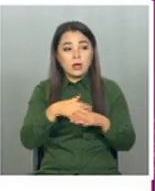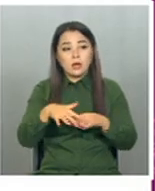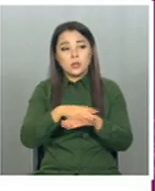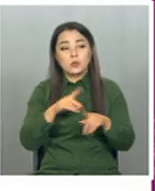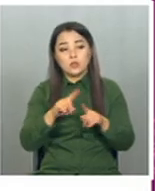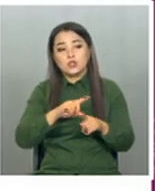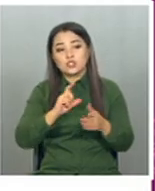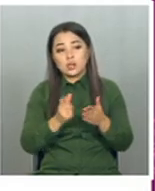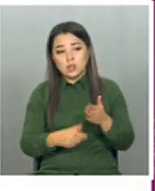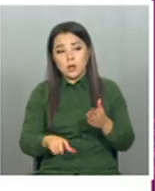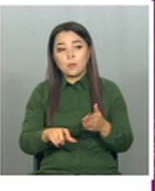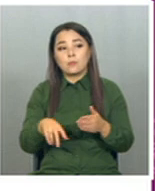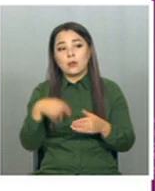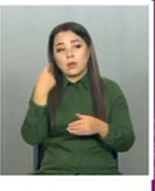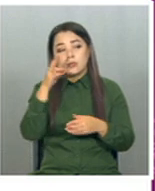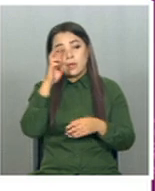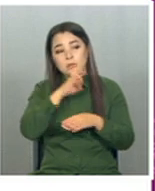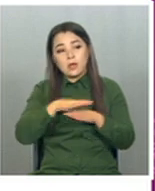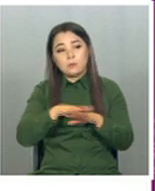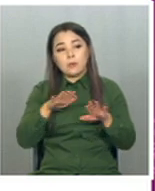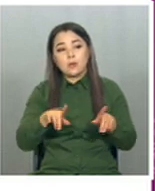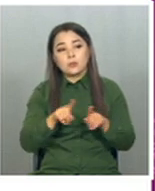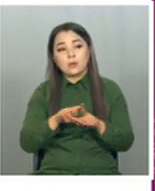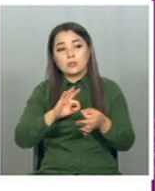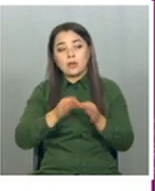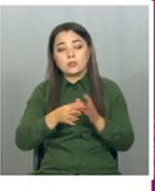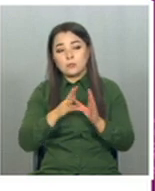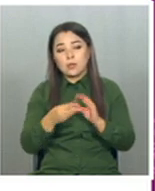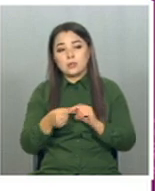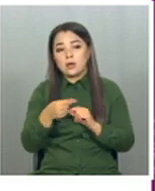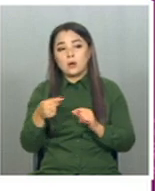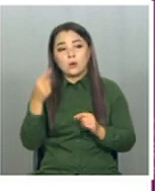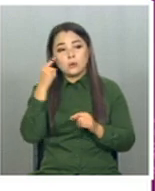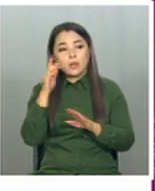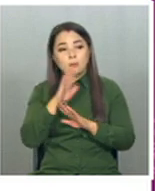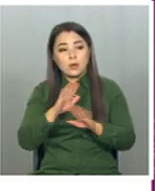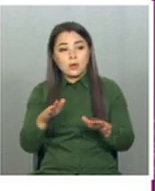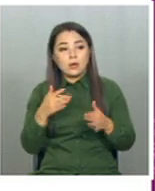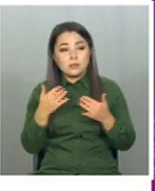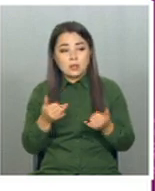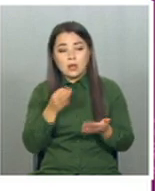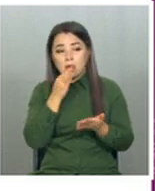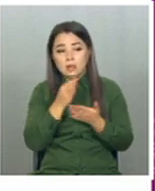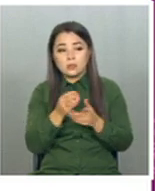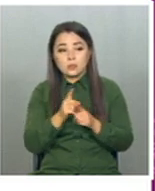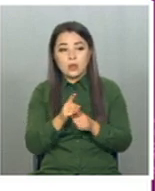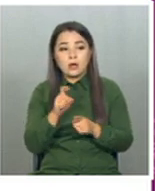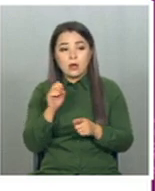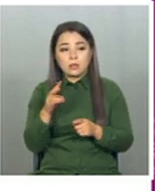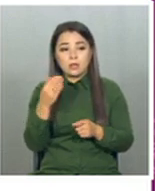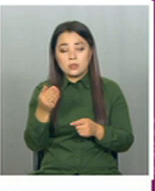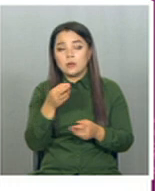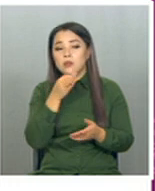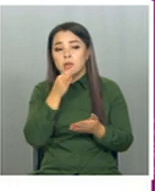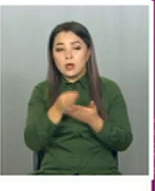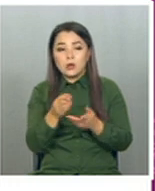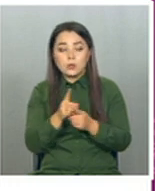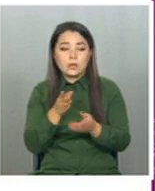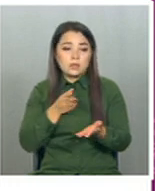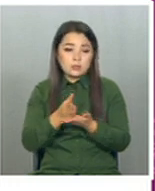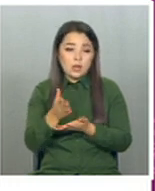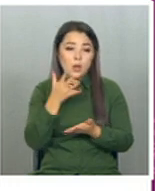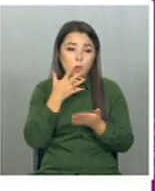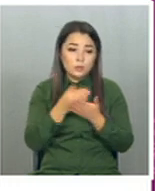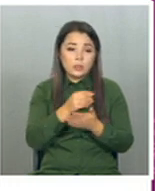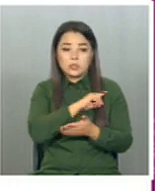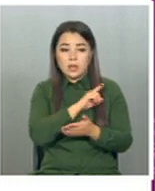жырау ел билеушілерінен кем ойламаған. Ат құйрығын кесермін деп ханға айбат көрсетіп,